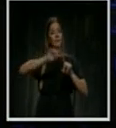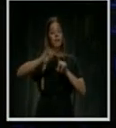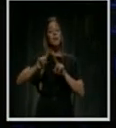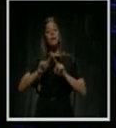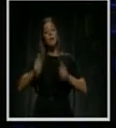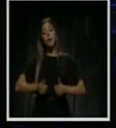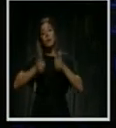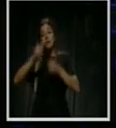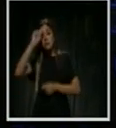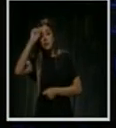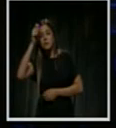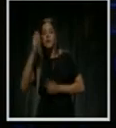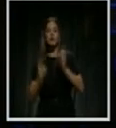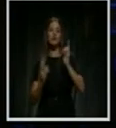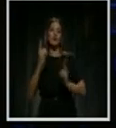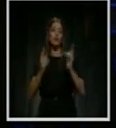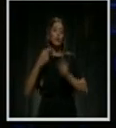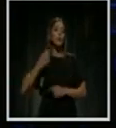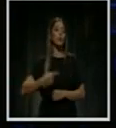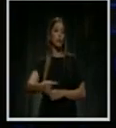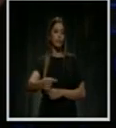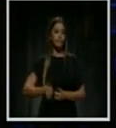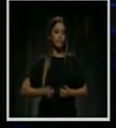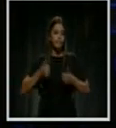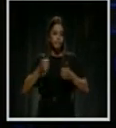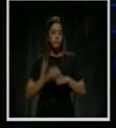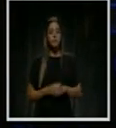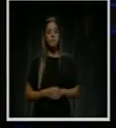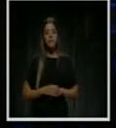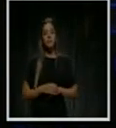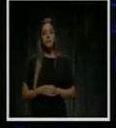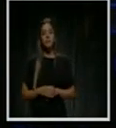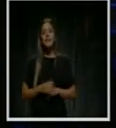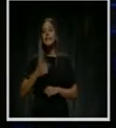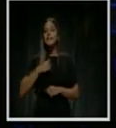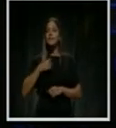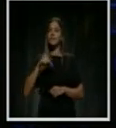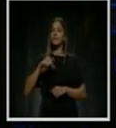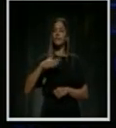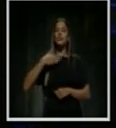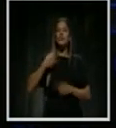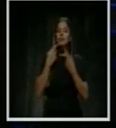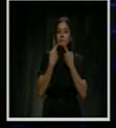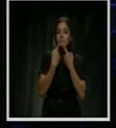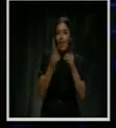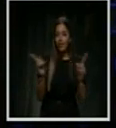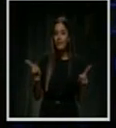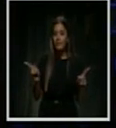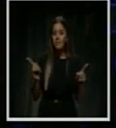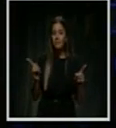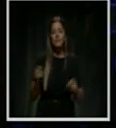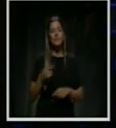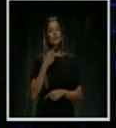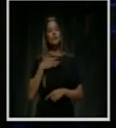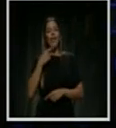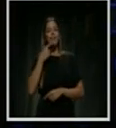nibqgħu ngħixuha ta' kuljum. U jekk tgħidli lejla xtaqt naqsam mal-poplu tagħna ma' dak